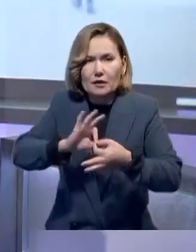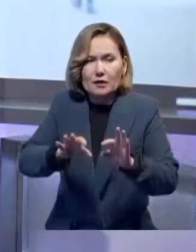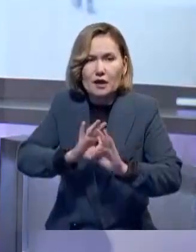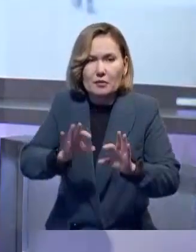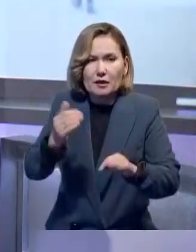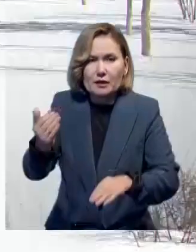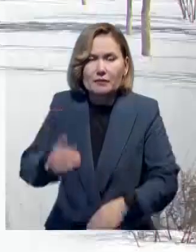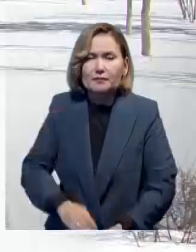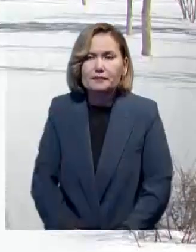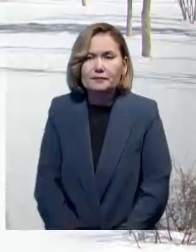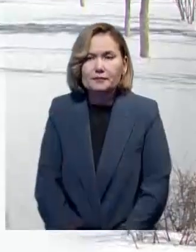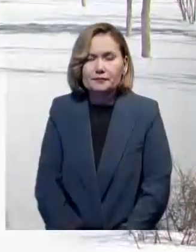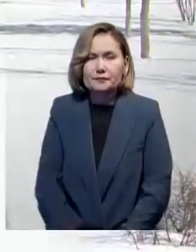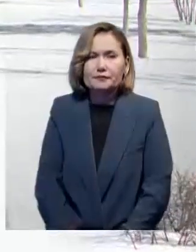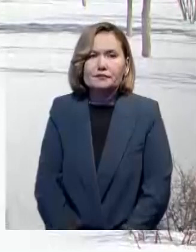білейік.